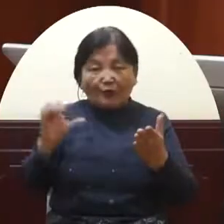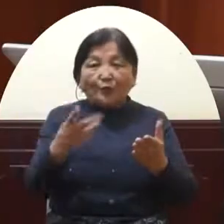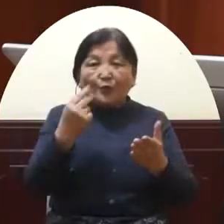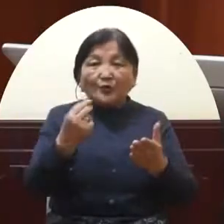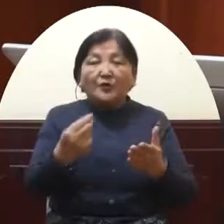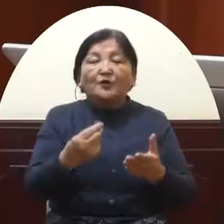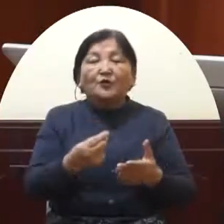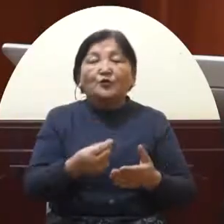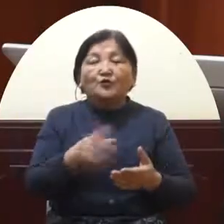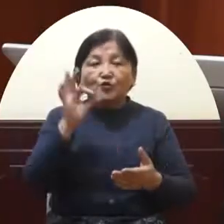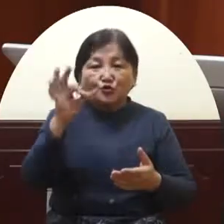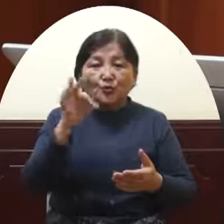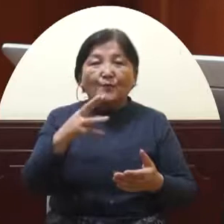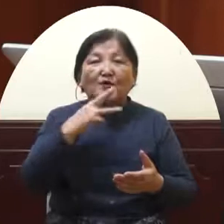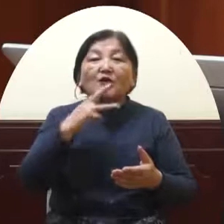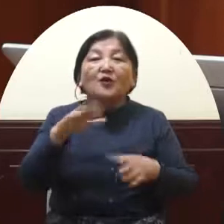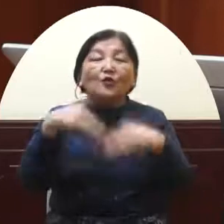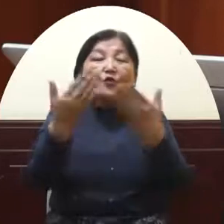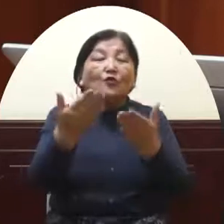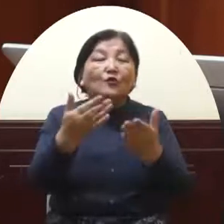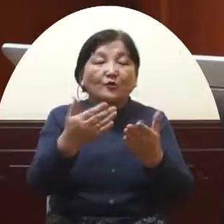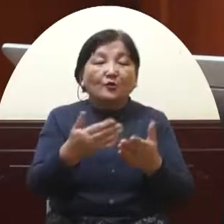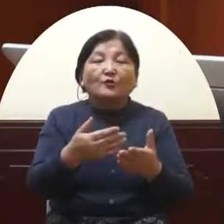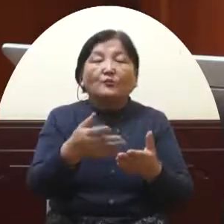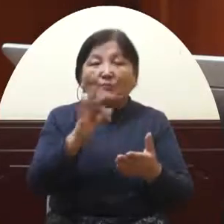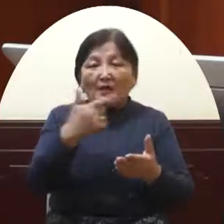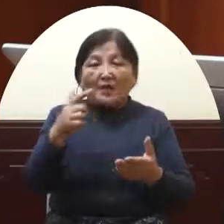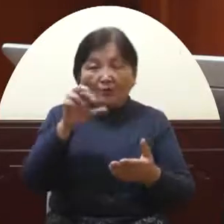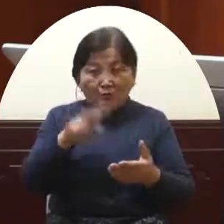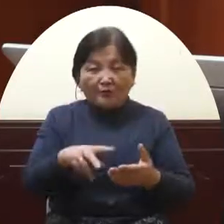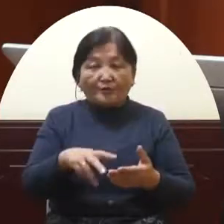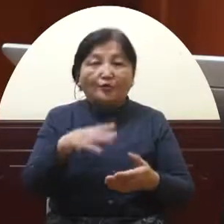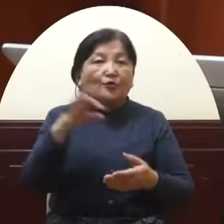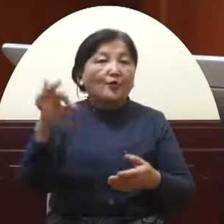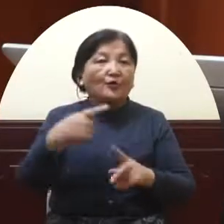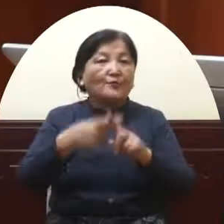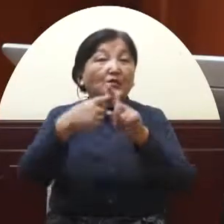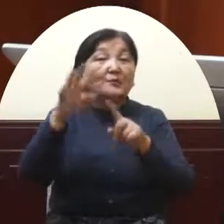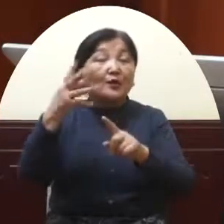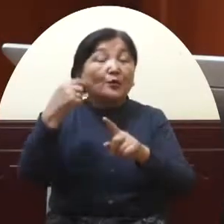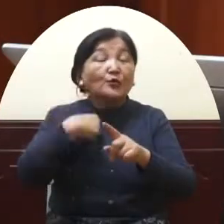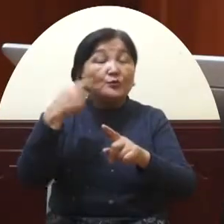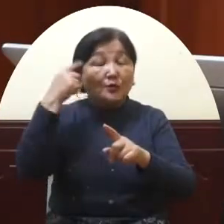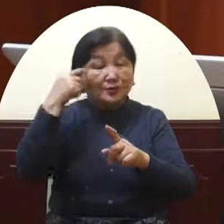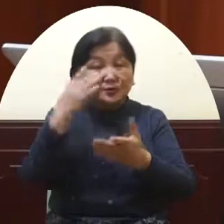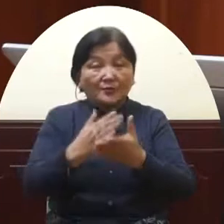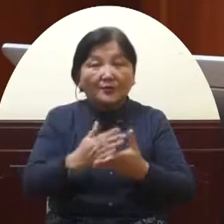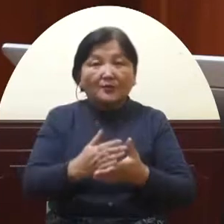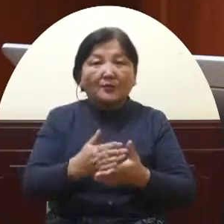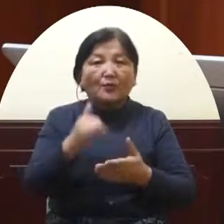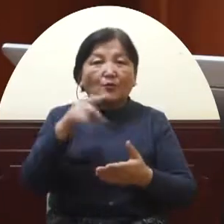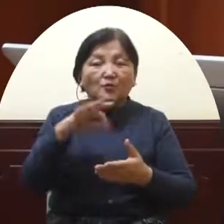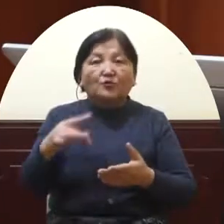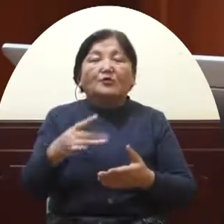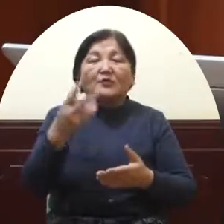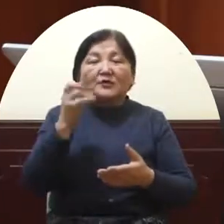Тэгэхээр цаашид бид нэр хэрвээ залуучуудын оролцоог нэмэгдүүлье гэж маш олон төсөл хөтөлбөрүүд хэрэгжүүлэх гэж байгаа санаа зовж байгаа бол улс төрийн намууд